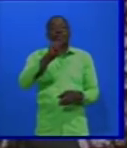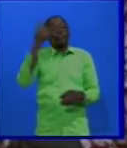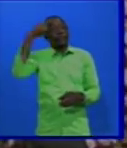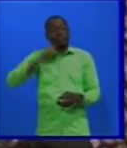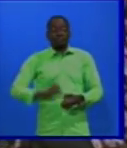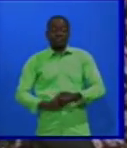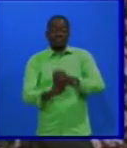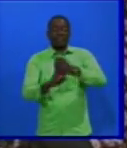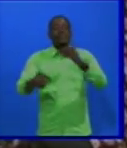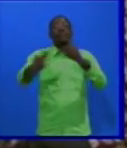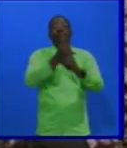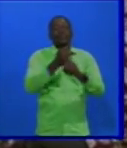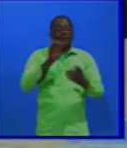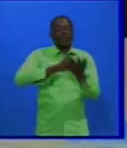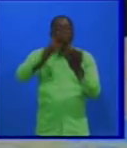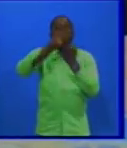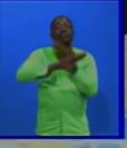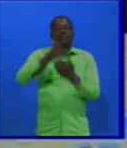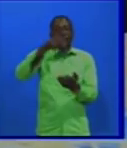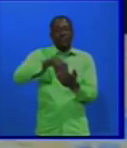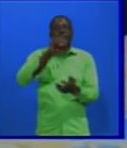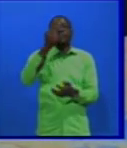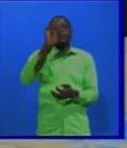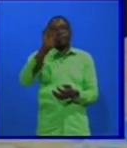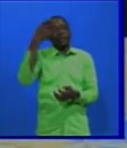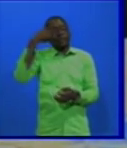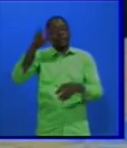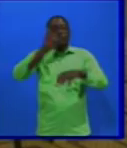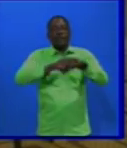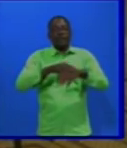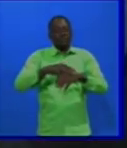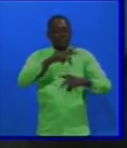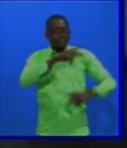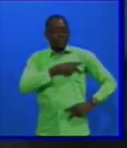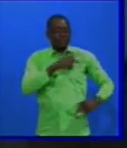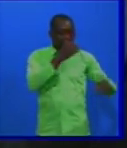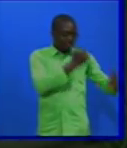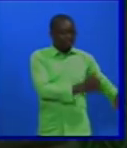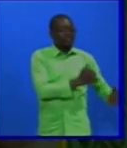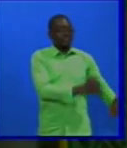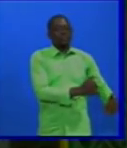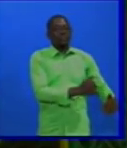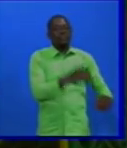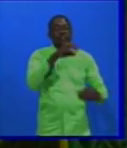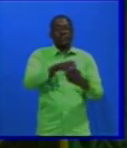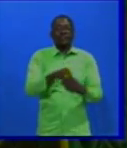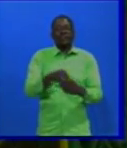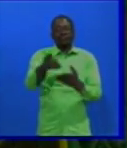tenu en octobre 2017 pour redynamiser le concept de la police de proximité. Dans le cadre de la